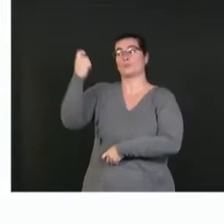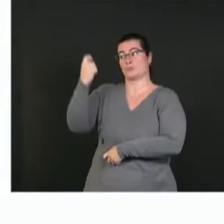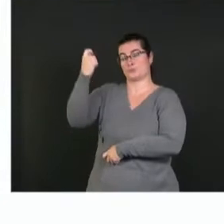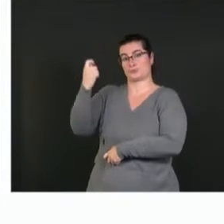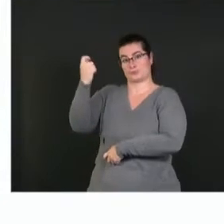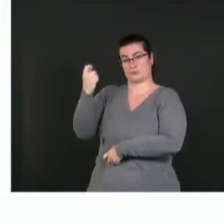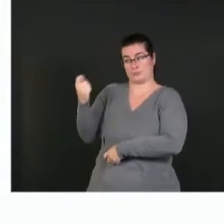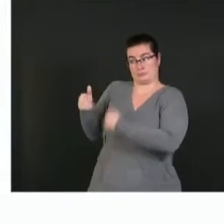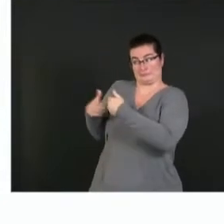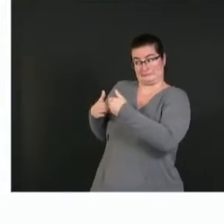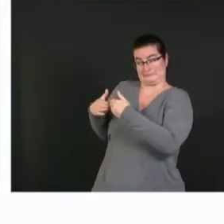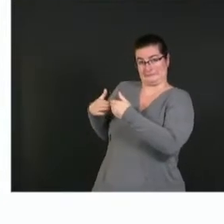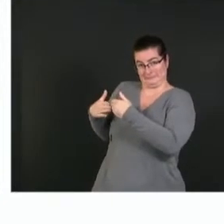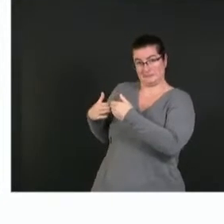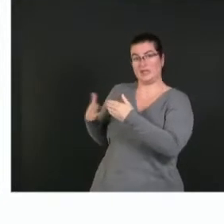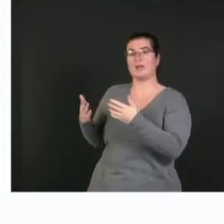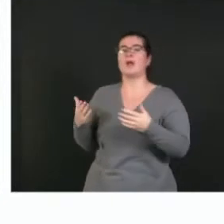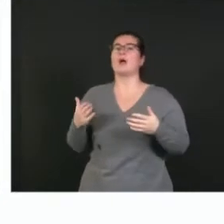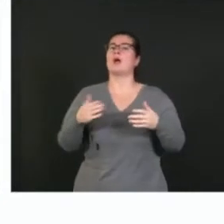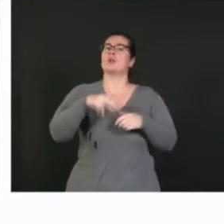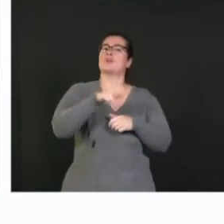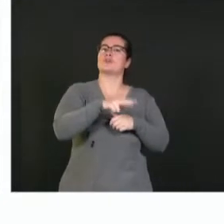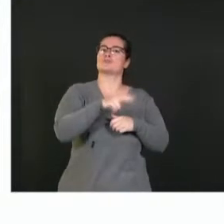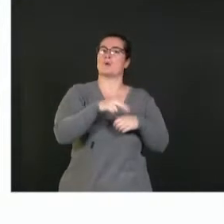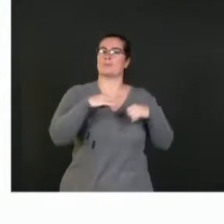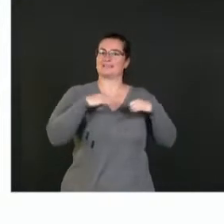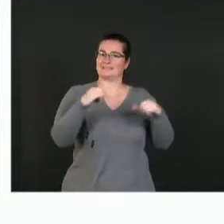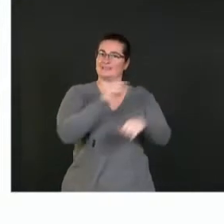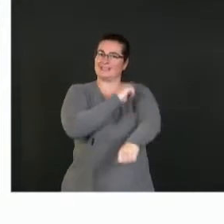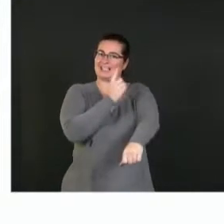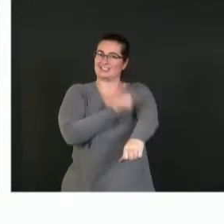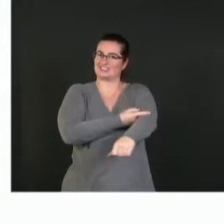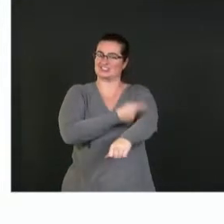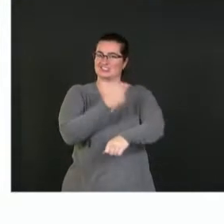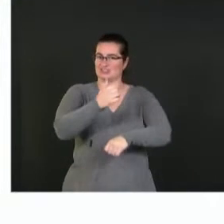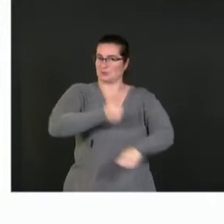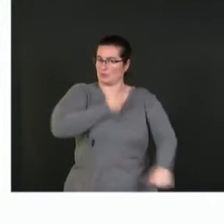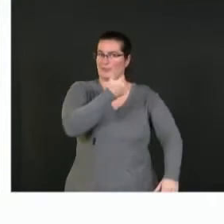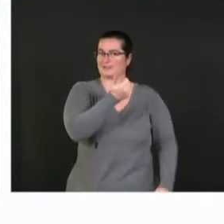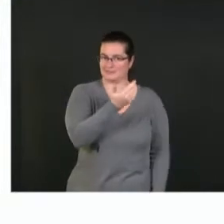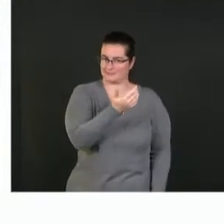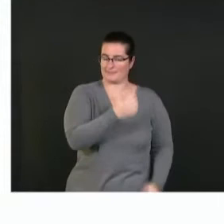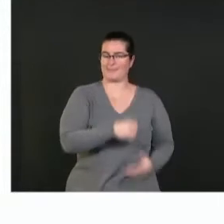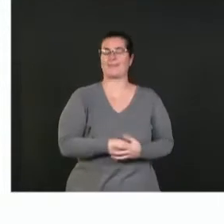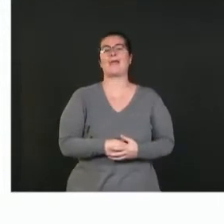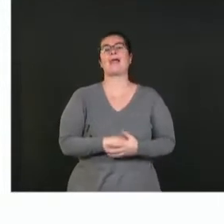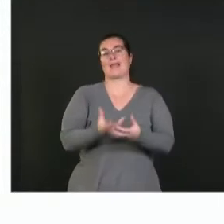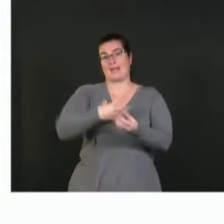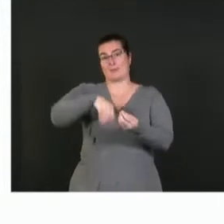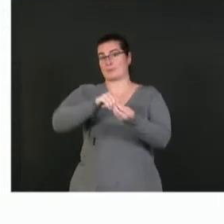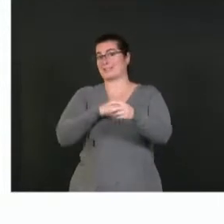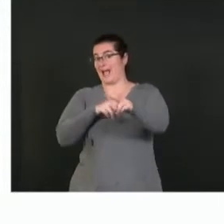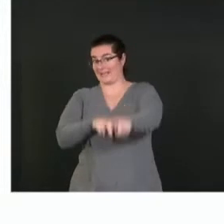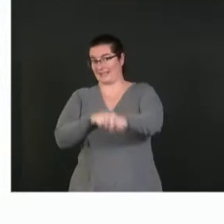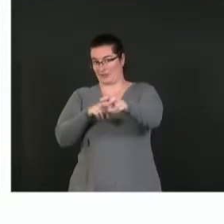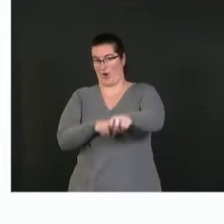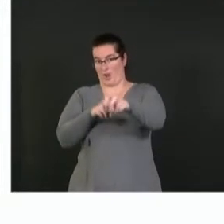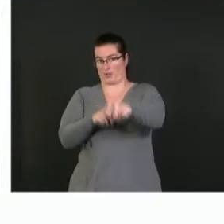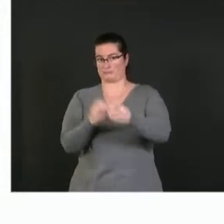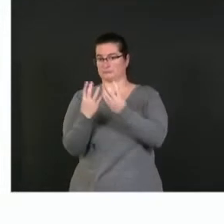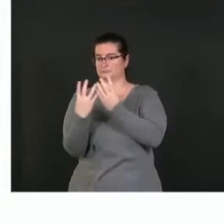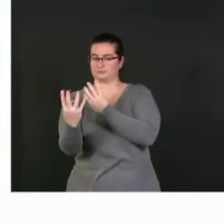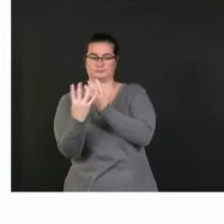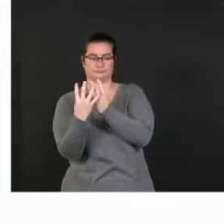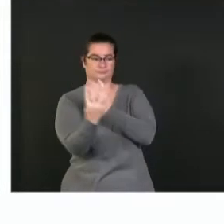Les logements sont passifs et il y a une production agricole. Parce que quand vous calculez l'empreinte